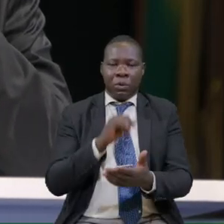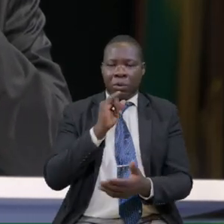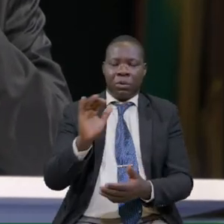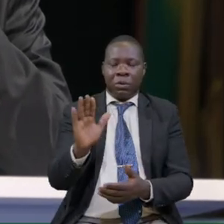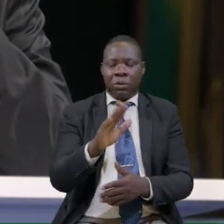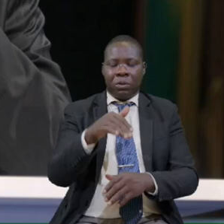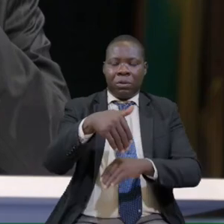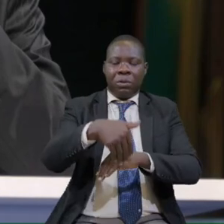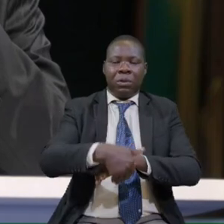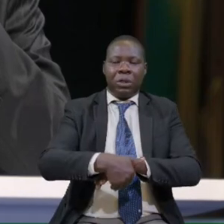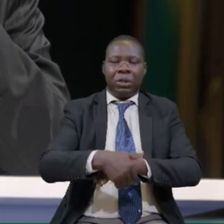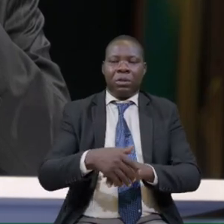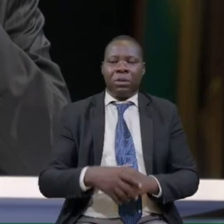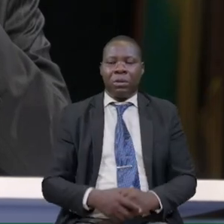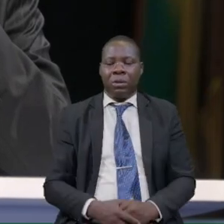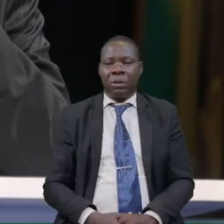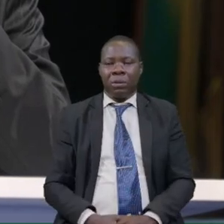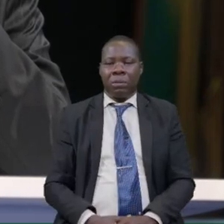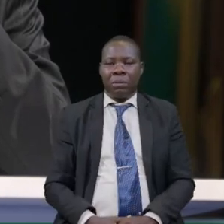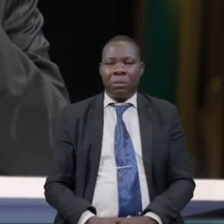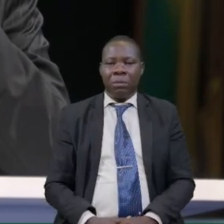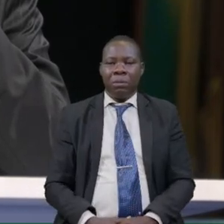C'est votre soirée spéciale.